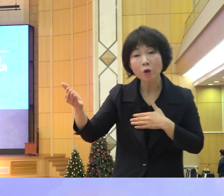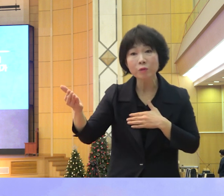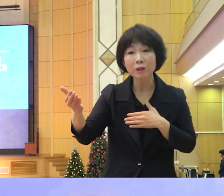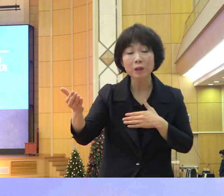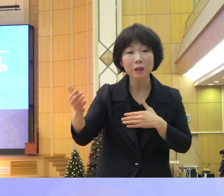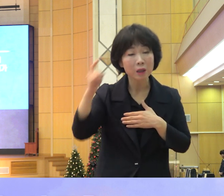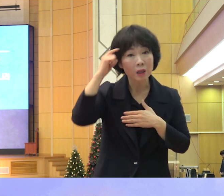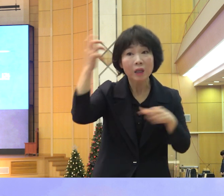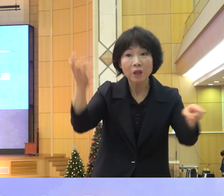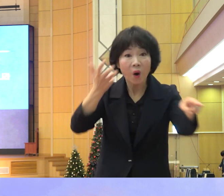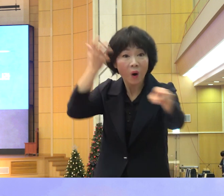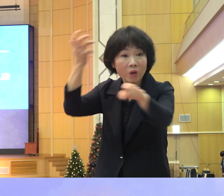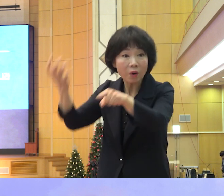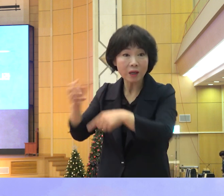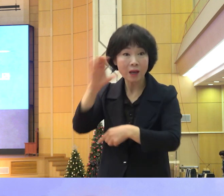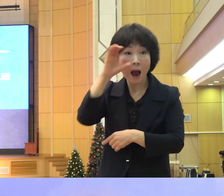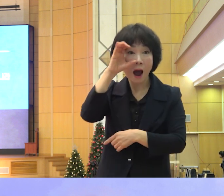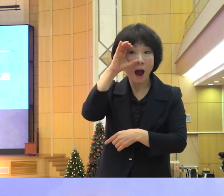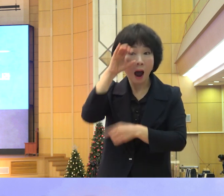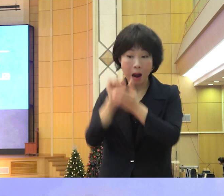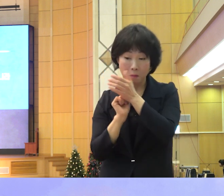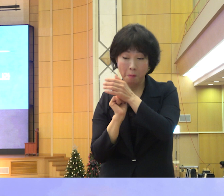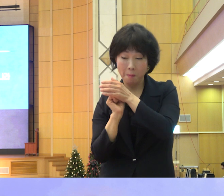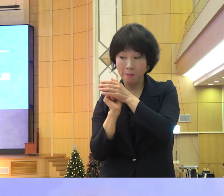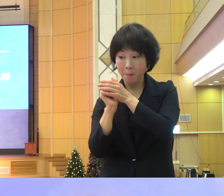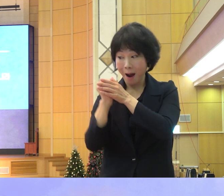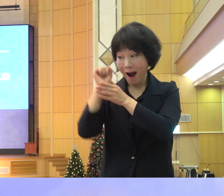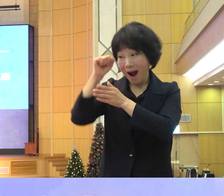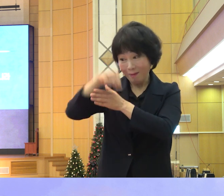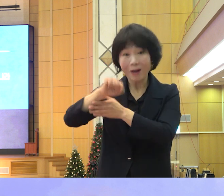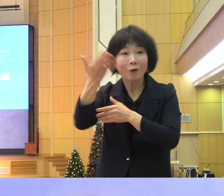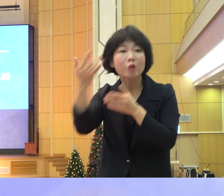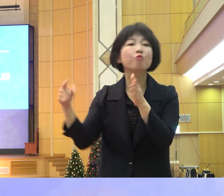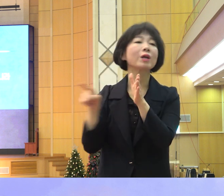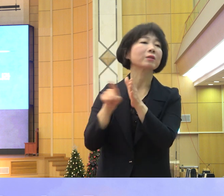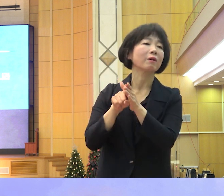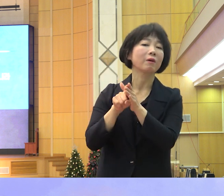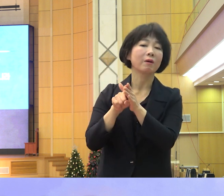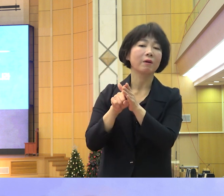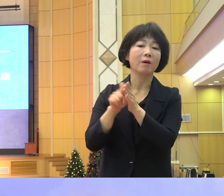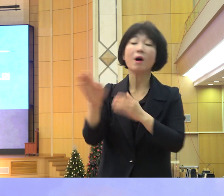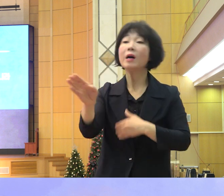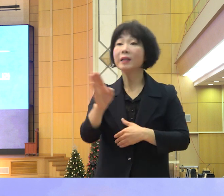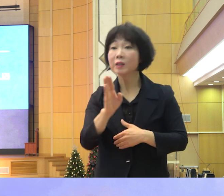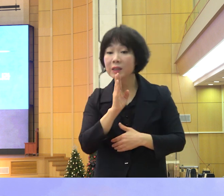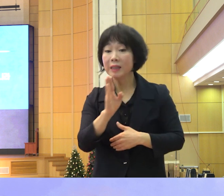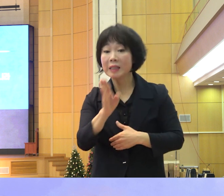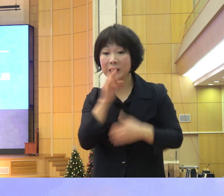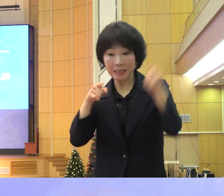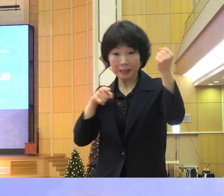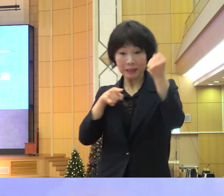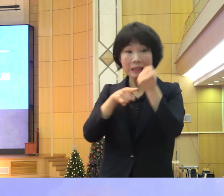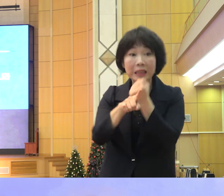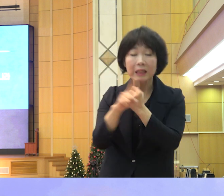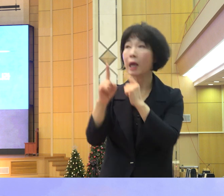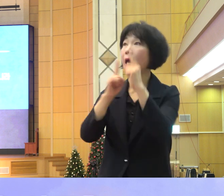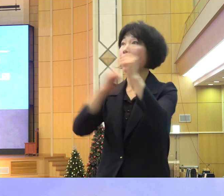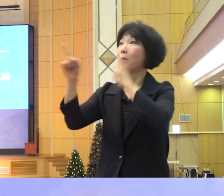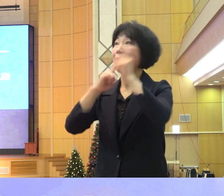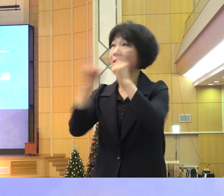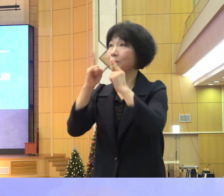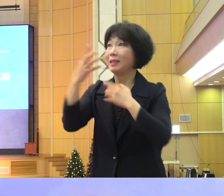하시려고 자기의 뜻을 쫓아 진리의 말씀으로, 무슨 말씀으로?